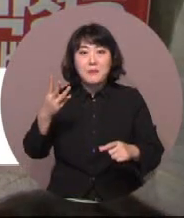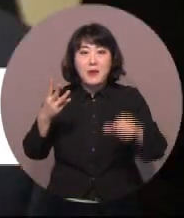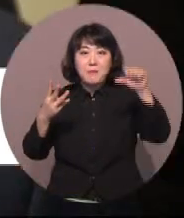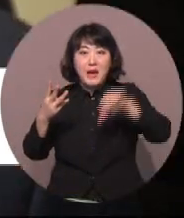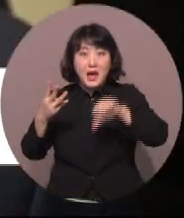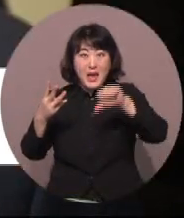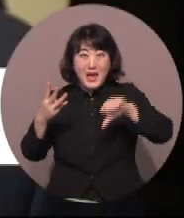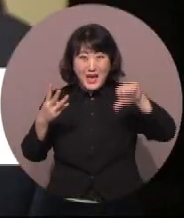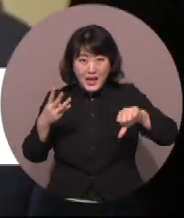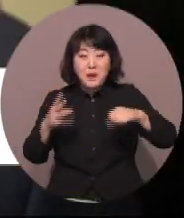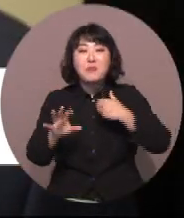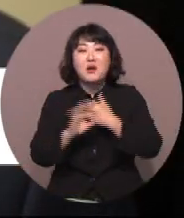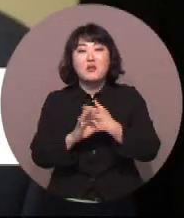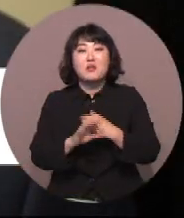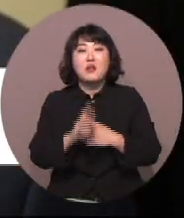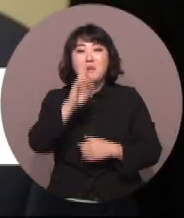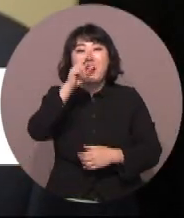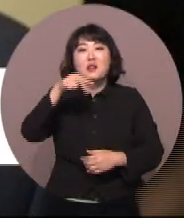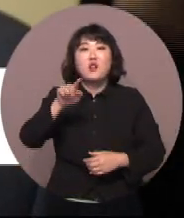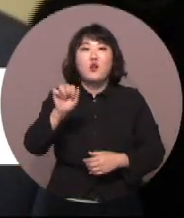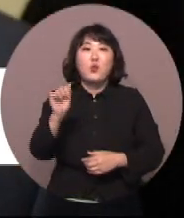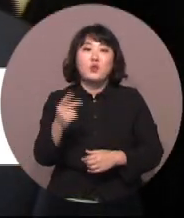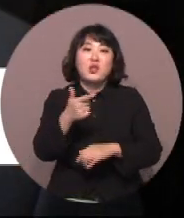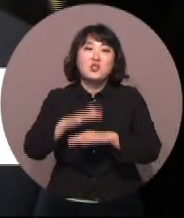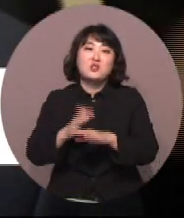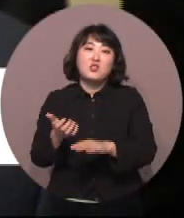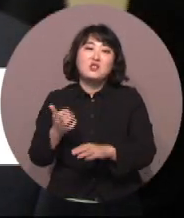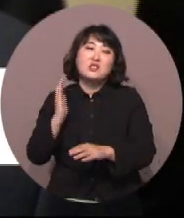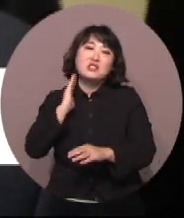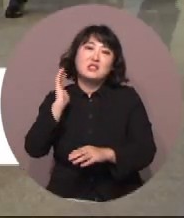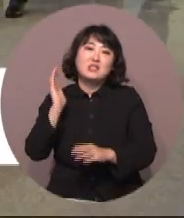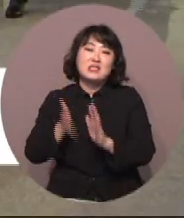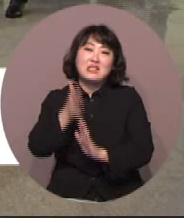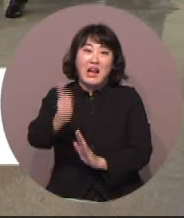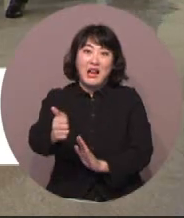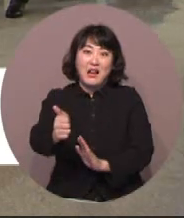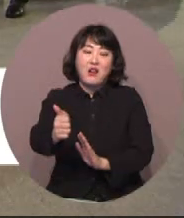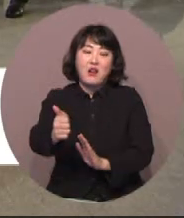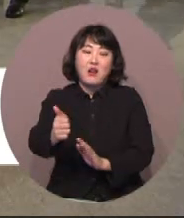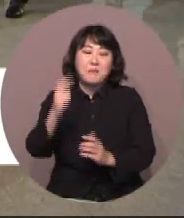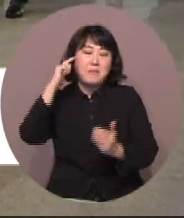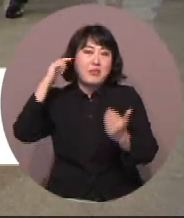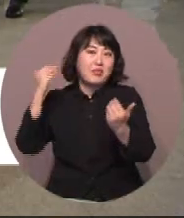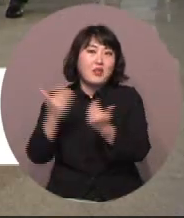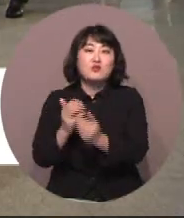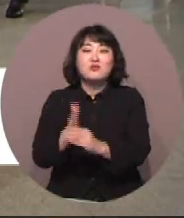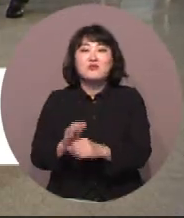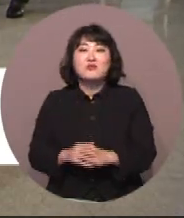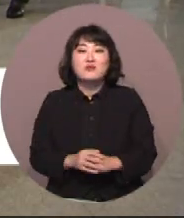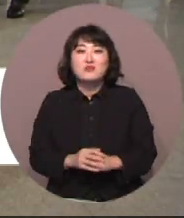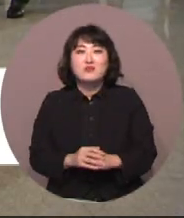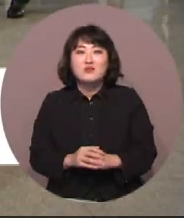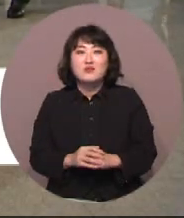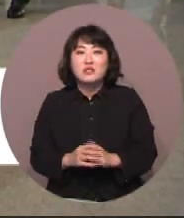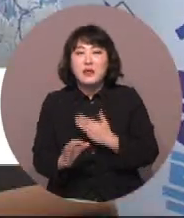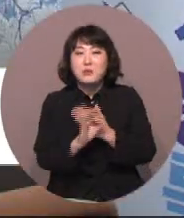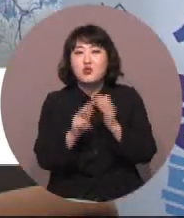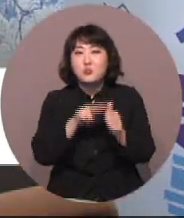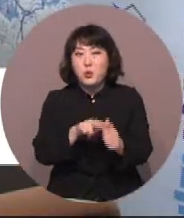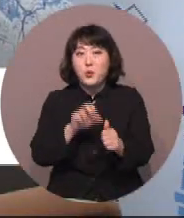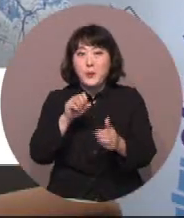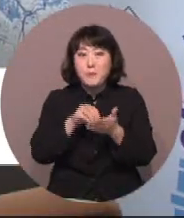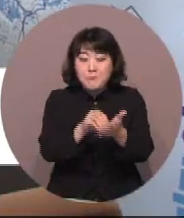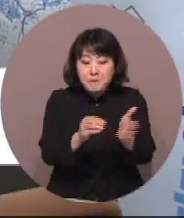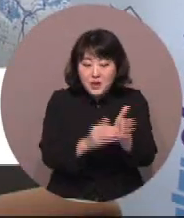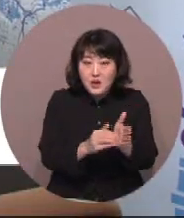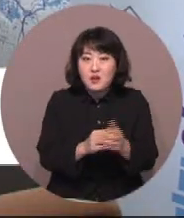방침을 결정하면서 박성효 전 대전시장 이 강력 반발하고 있습니다 대전시장 예비후보로 등록한 박 천